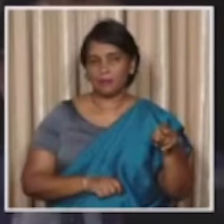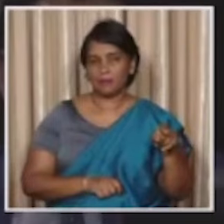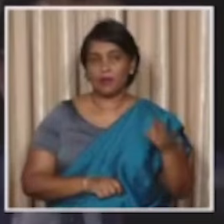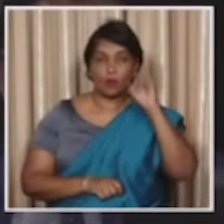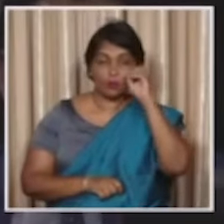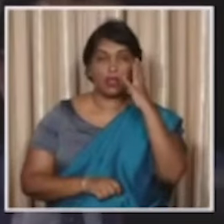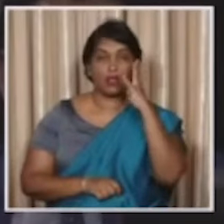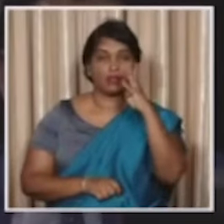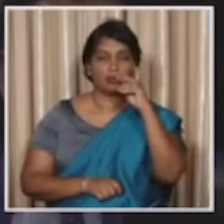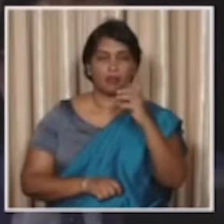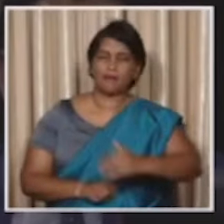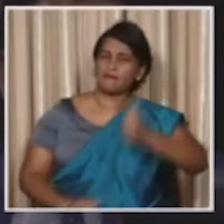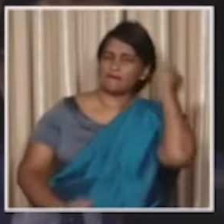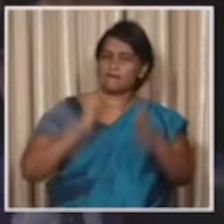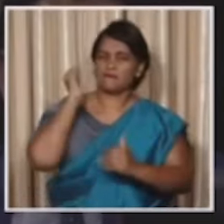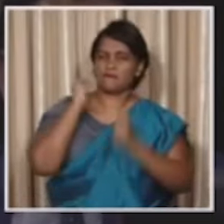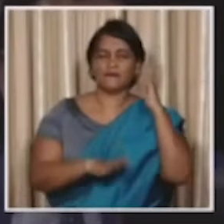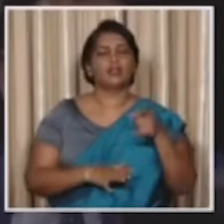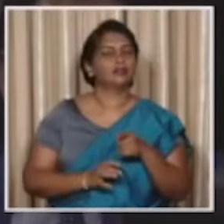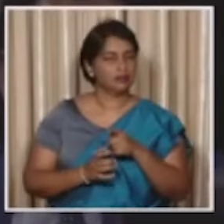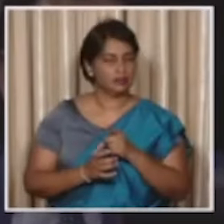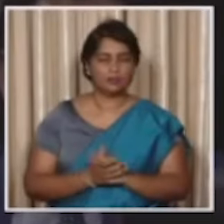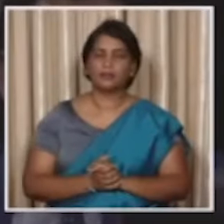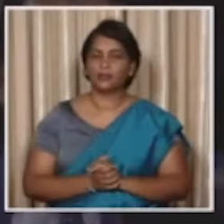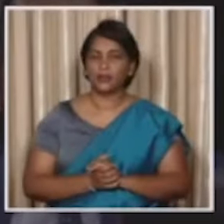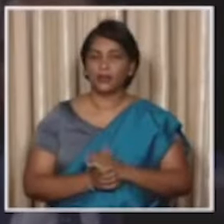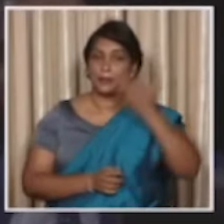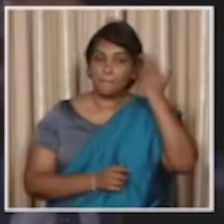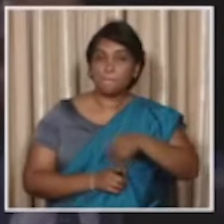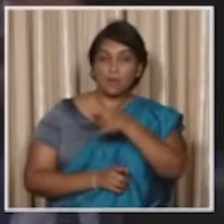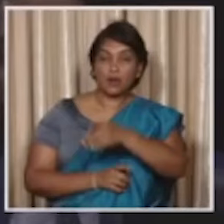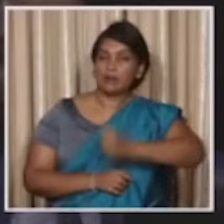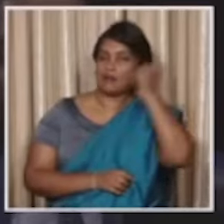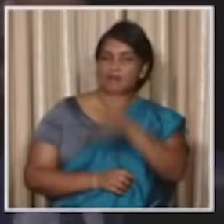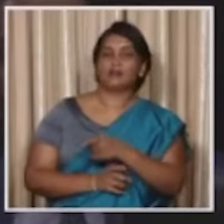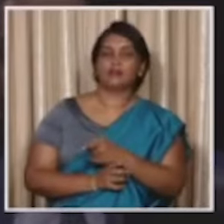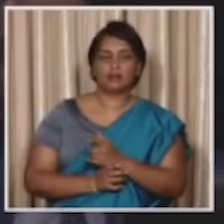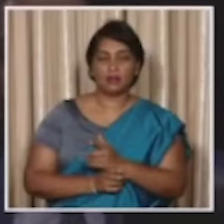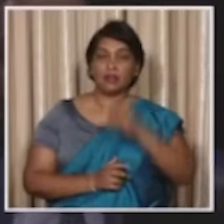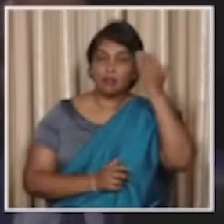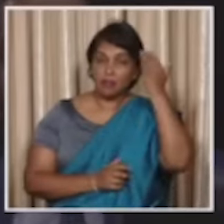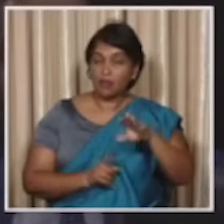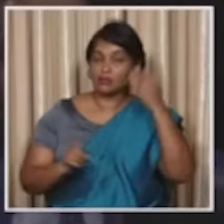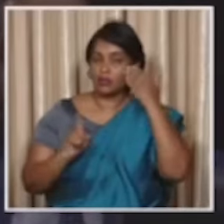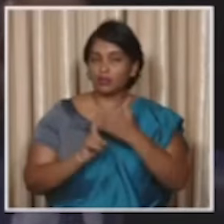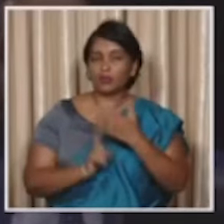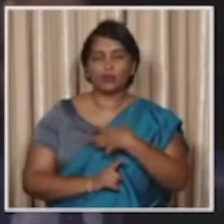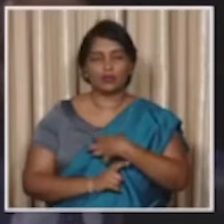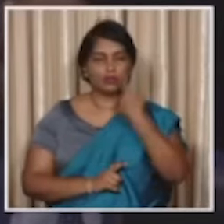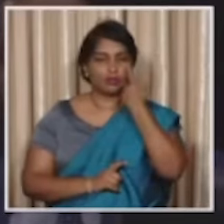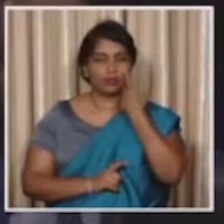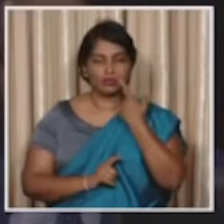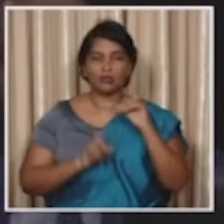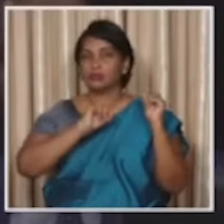උදේ හතරමාර වෙද්දි ගහන්න පටන් ගත්තා. මරණයට නිඳා පාස කෙරුවා. මරණය වෙනුවෙන් ශෝකය ප්‍රකාශ